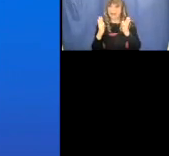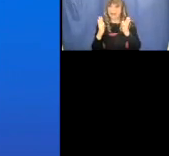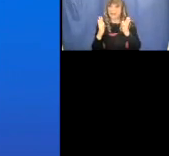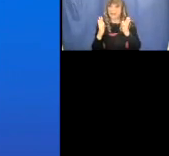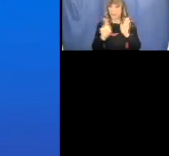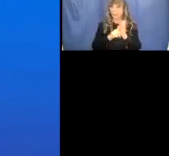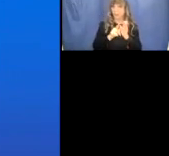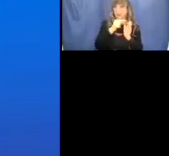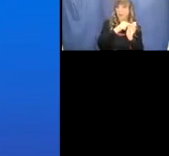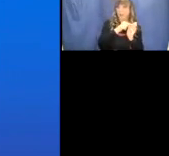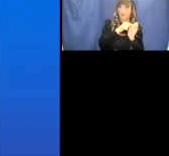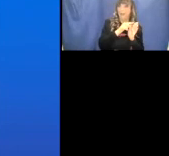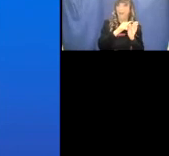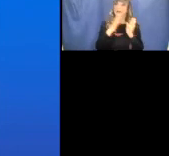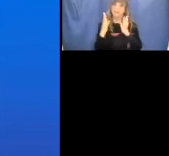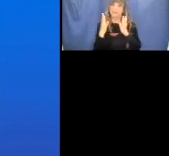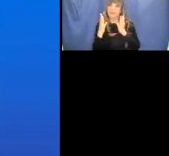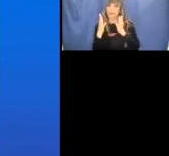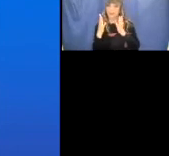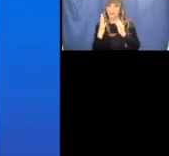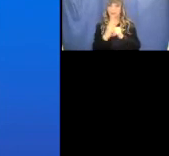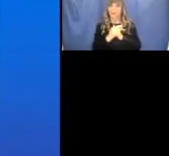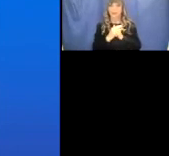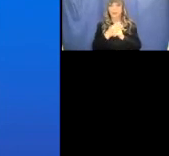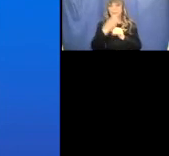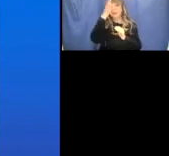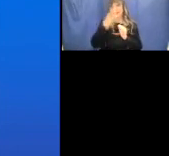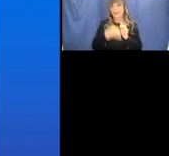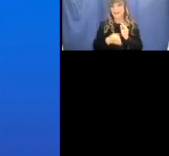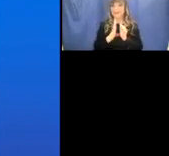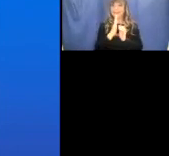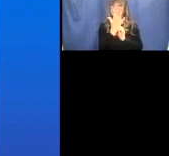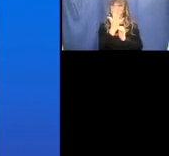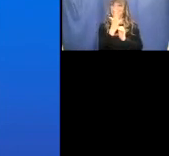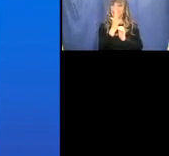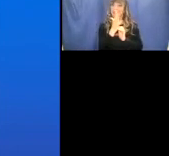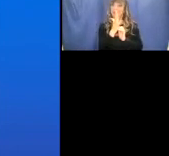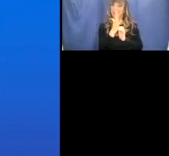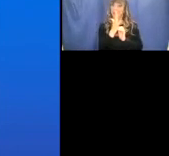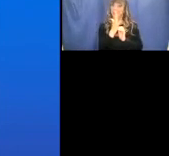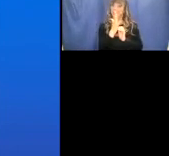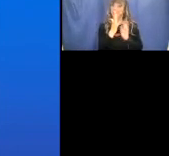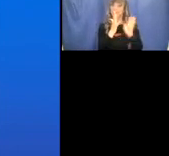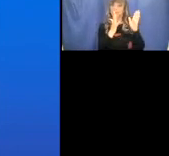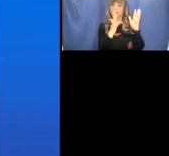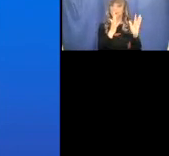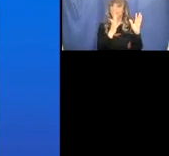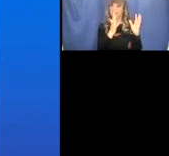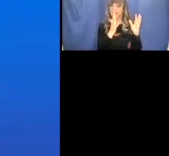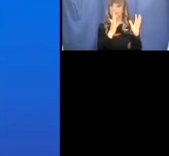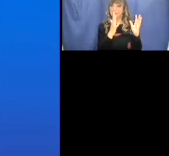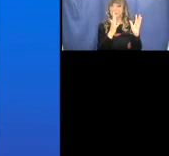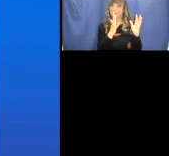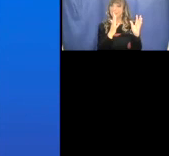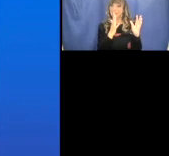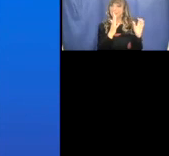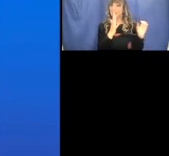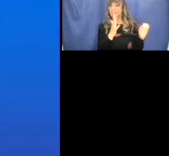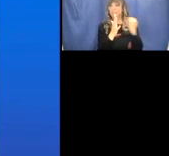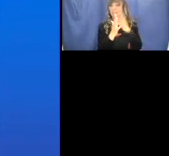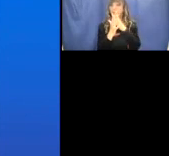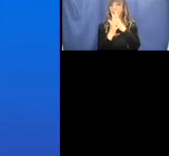e come se qui immaginassimo di avere uno specchio e priorità e queste immagini si vada a proiettare